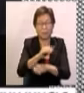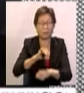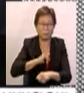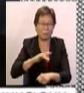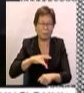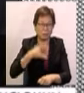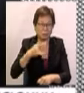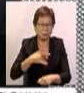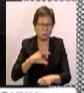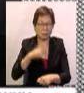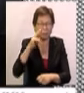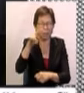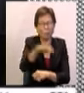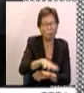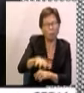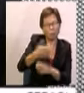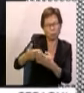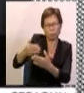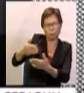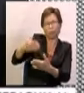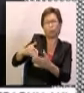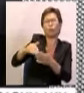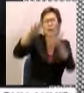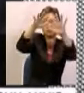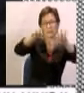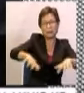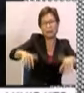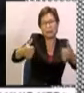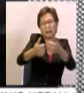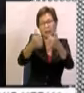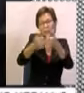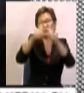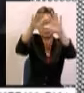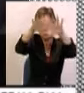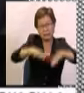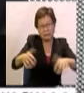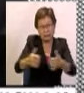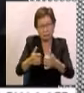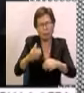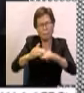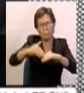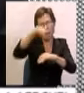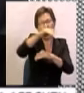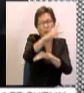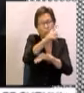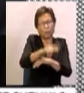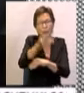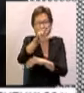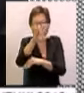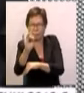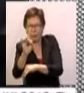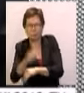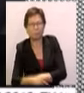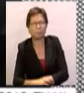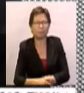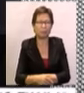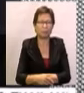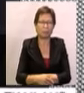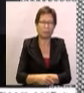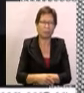kalau kita tengok on average sebelum ini, SEA Games, SEA Games sebelum ini, kita ada maksimum contohnya Kuala Lumpur 38, yeah,